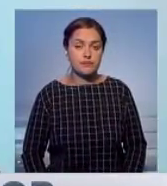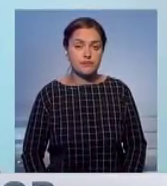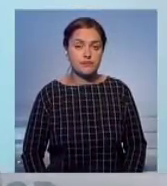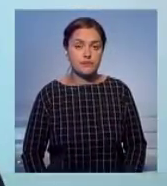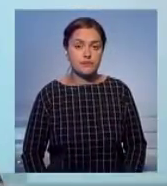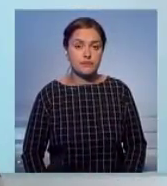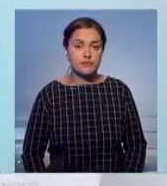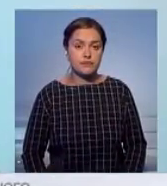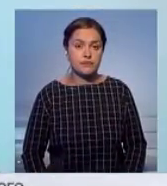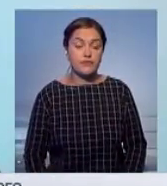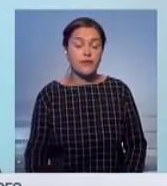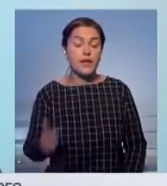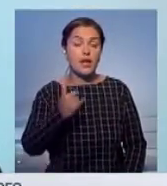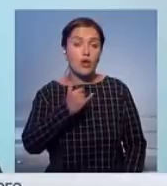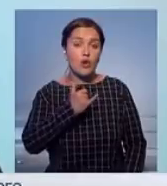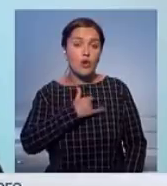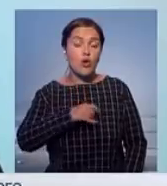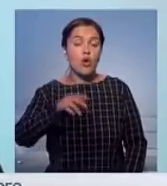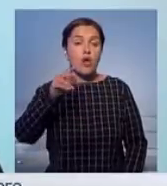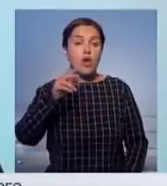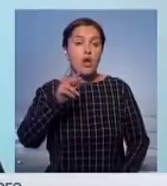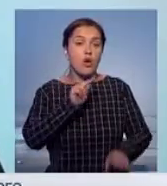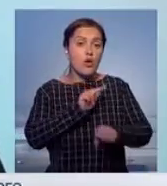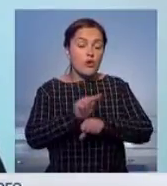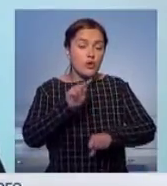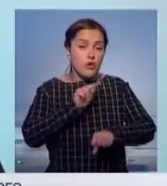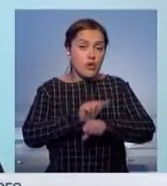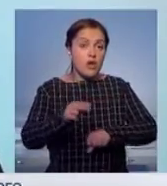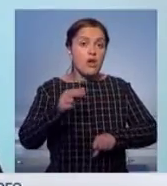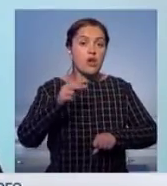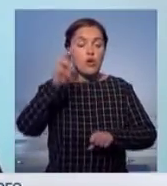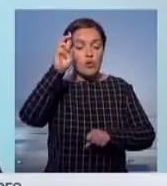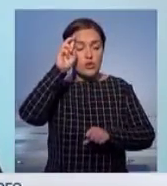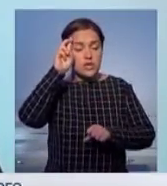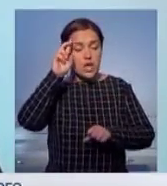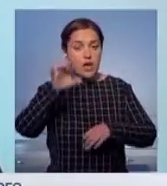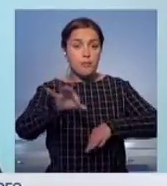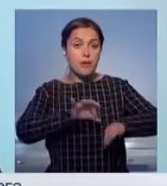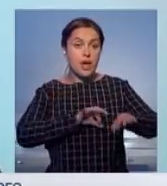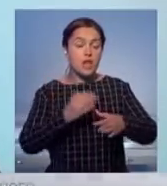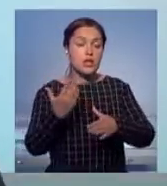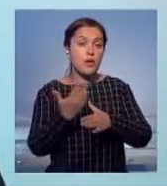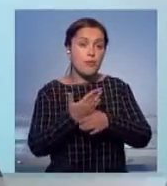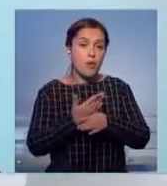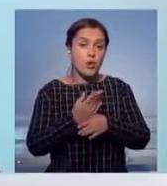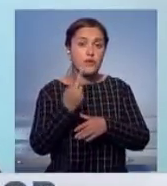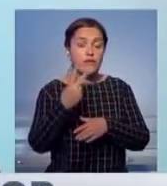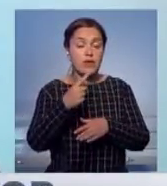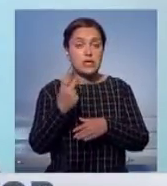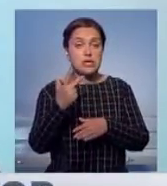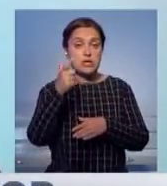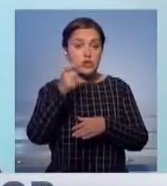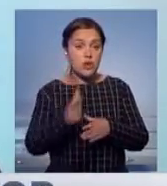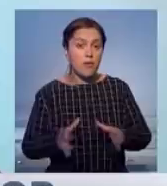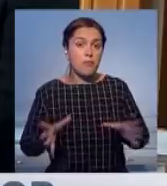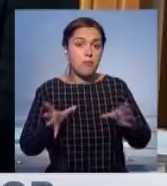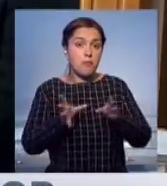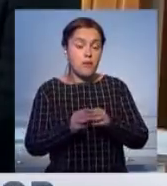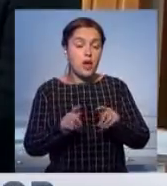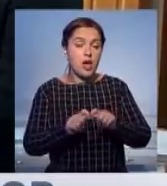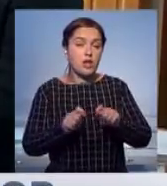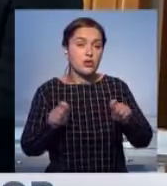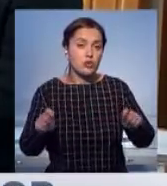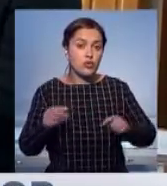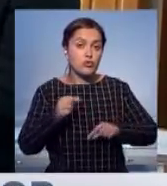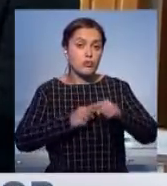В рамках нашего курса реализуется социальный проект «Адал». Он предусматривает социальную помощь для 2-3 человек, которые, например, вместе откроют цех. В